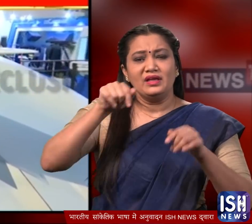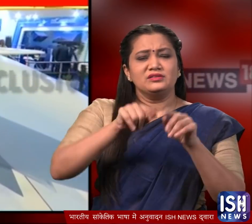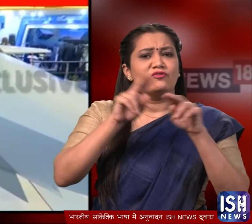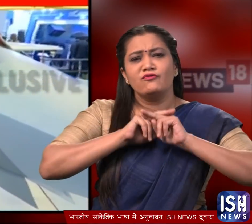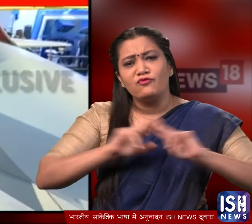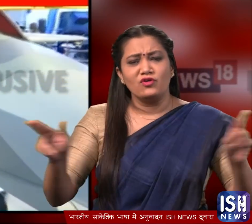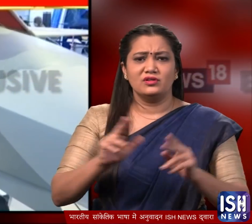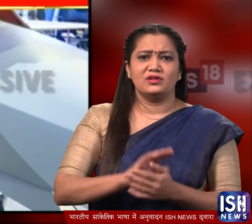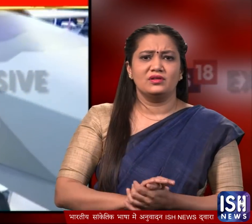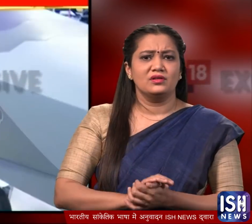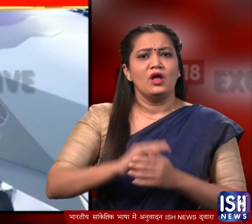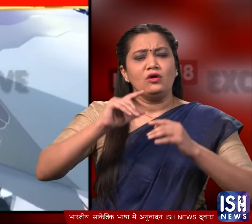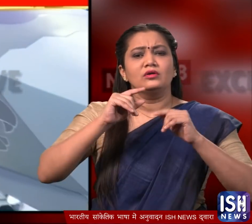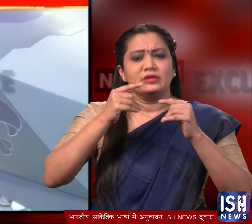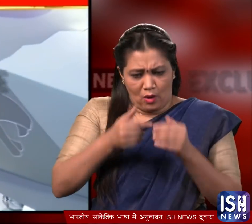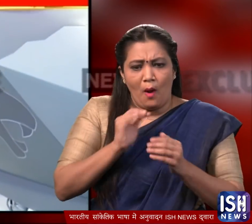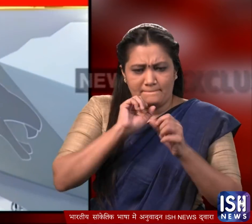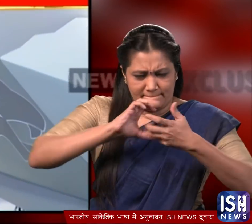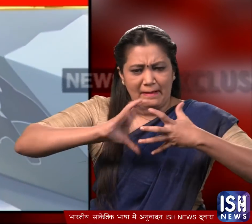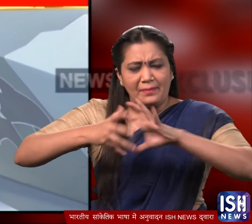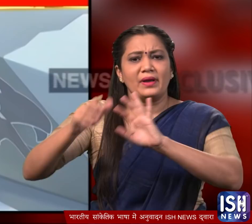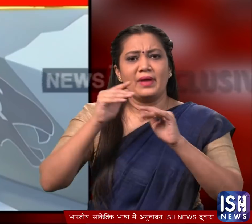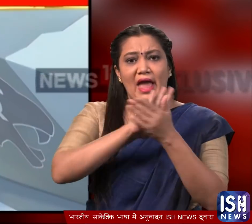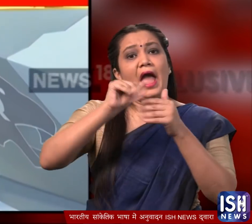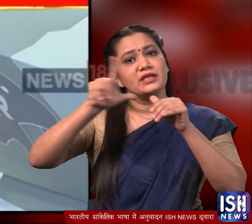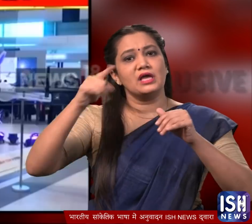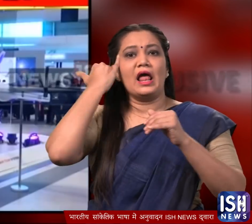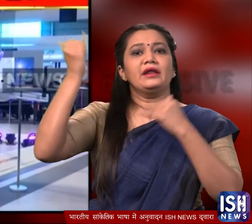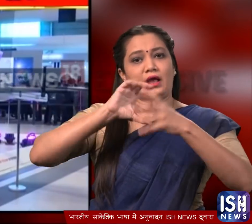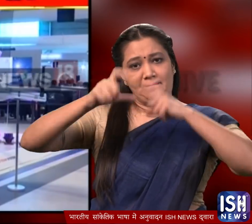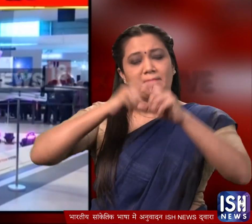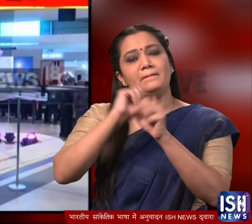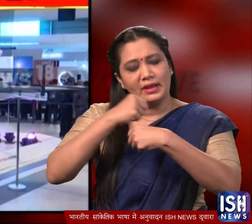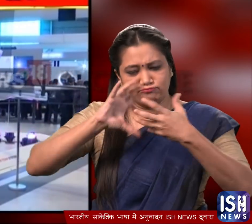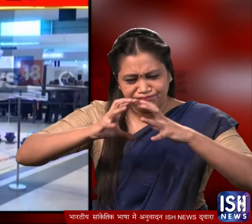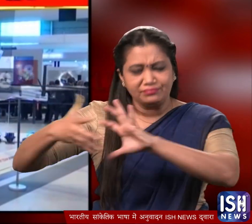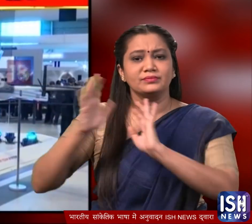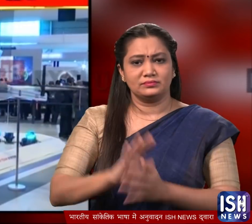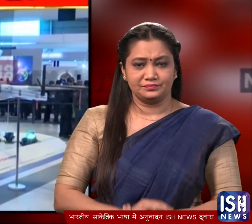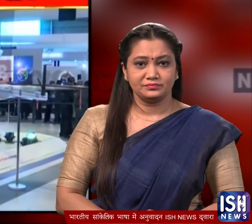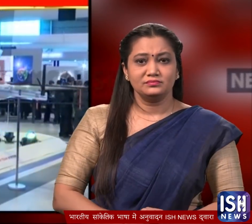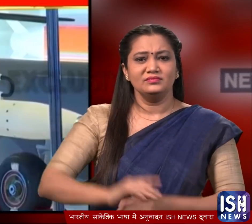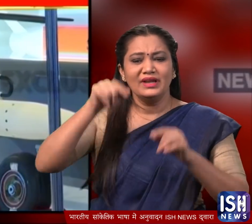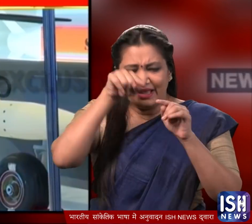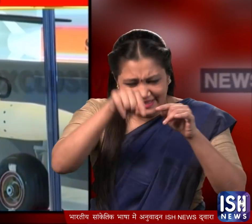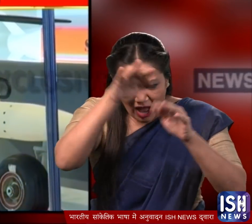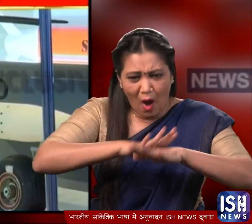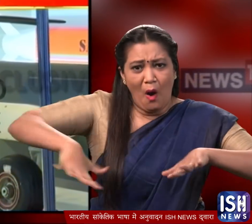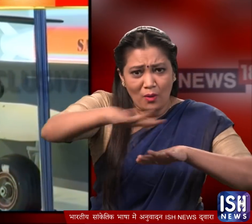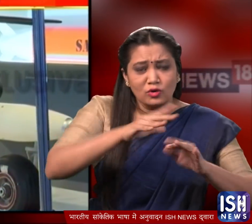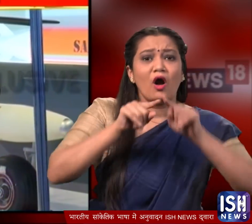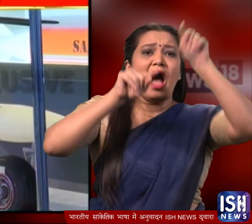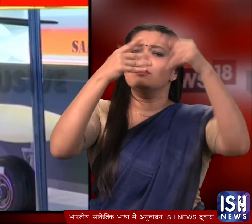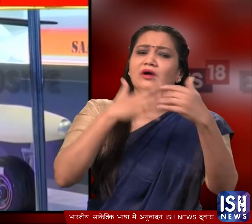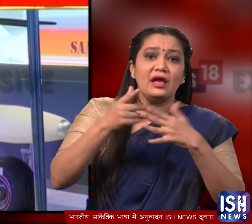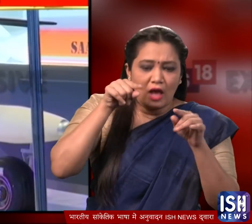पूरी तरह से डेवलप किया जा रहा है अभी HAL की तरफ से। लक्ष्य चाहे हवा में हो या फिर जमीन पर, एक बार ड्रोन को